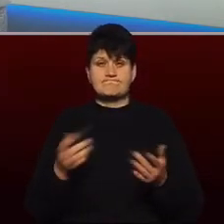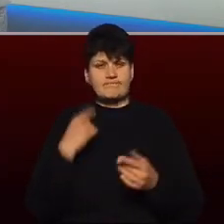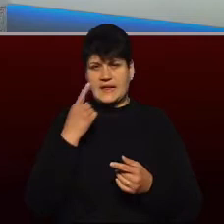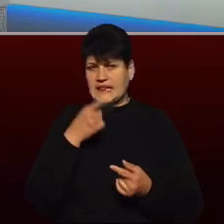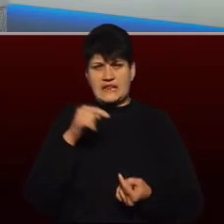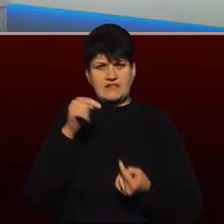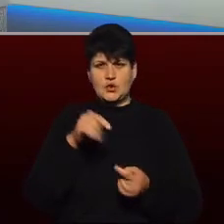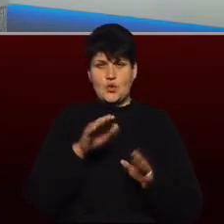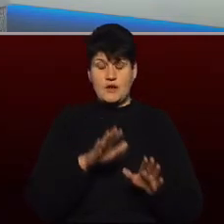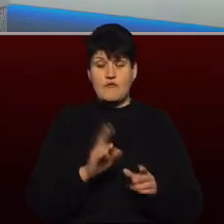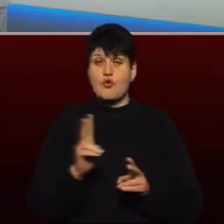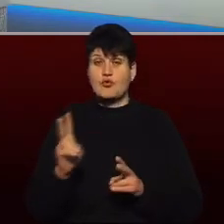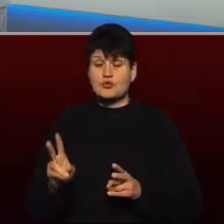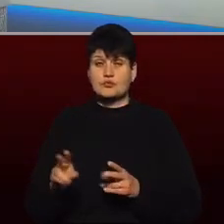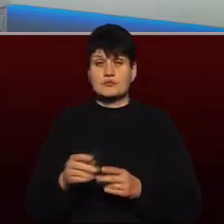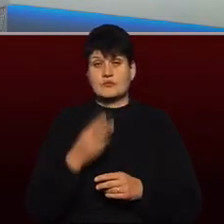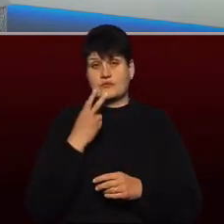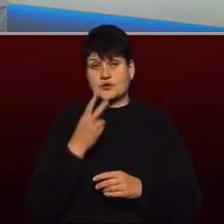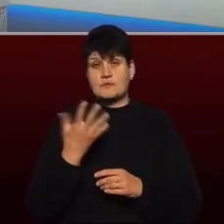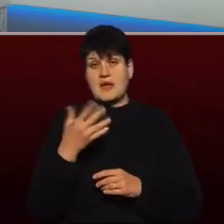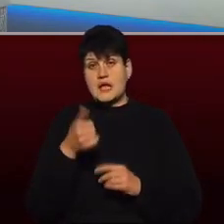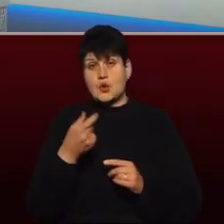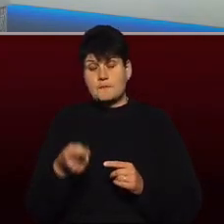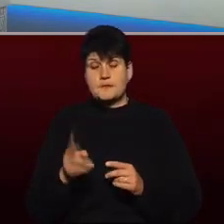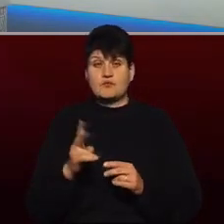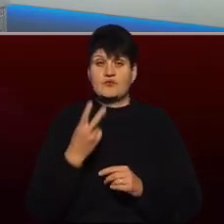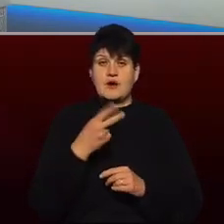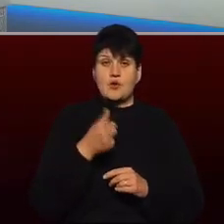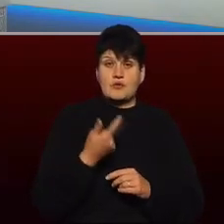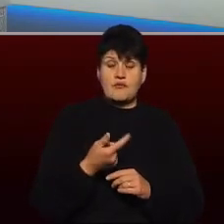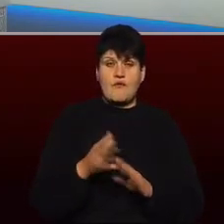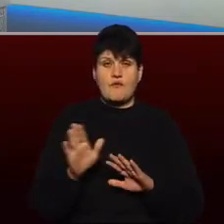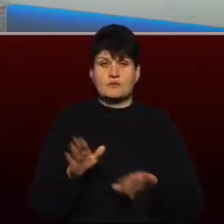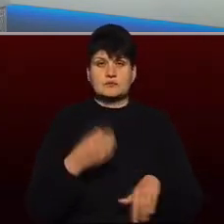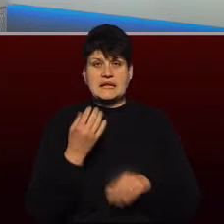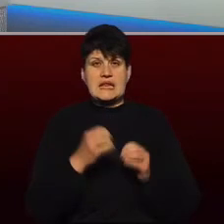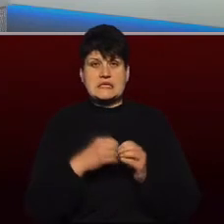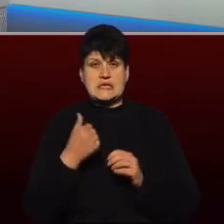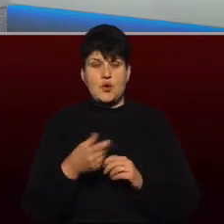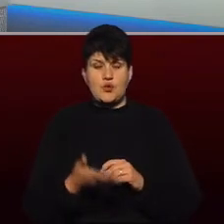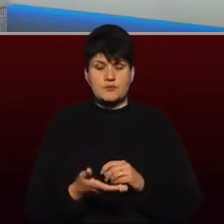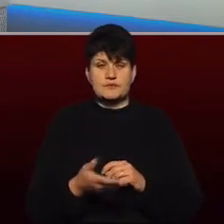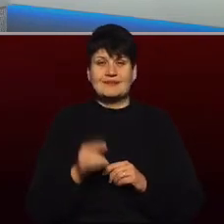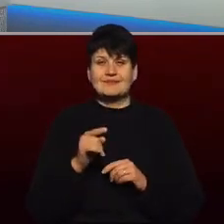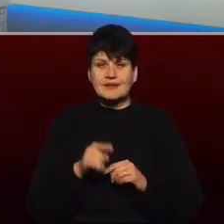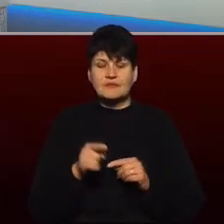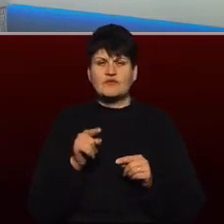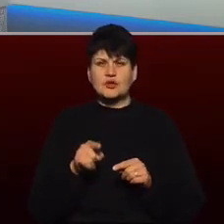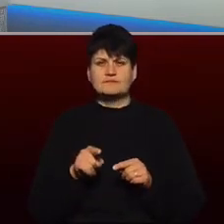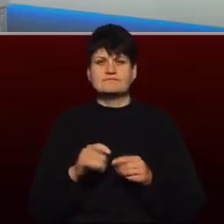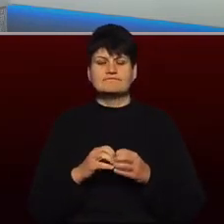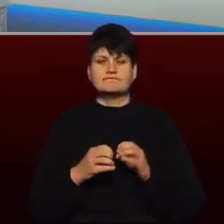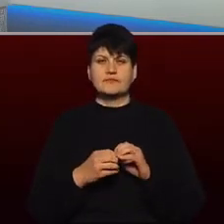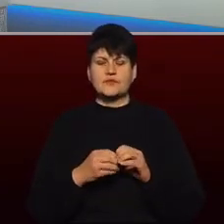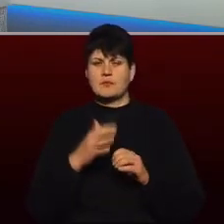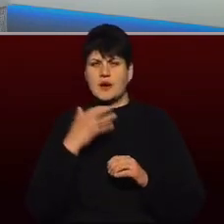У когось він проявляється через 5 років, у когось 2 роки, у когось 10 років. Тим вона і підступна, що дуже багато років вона